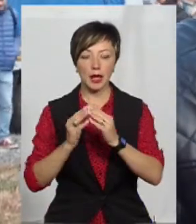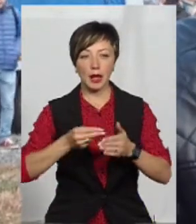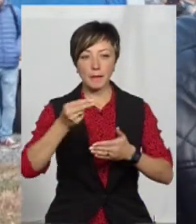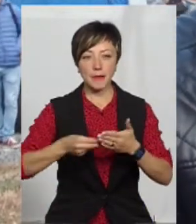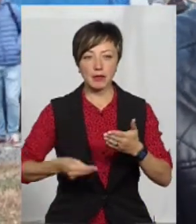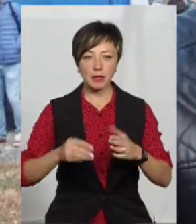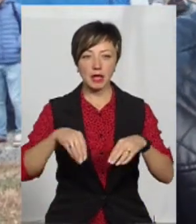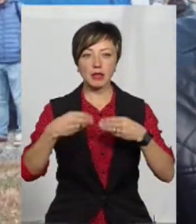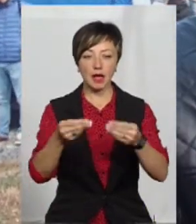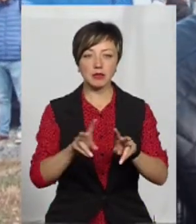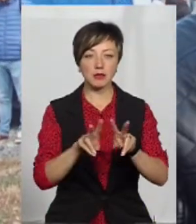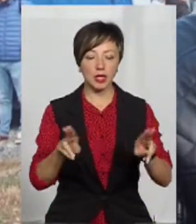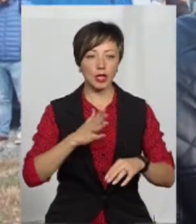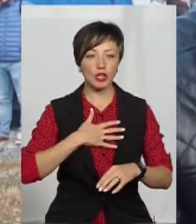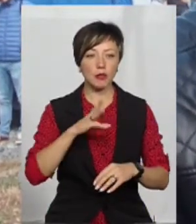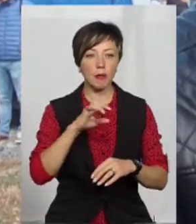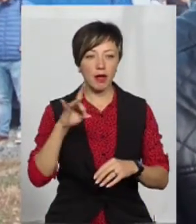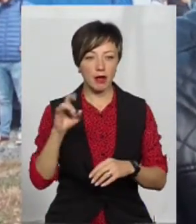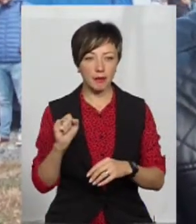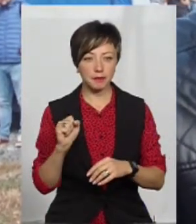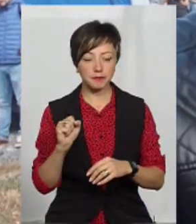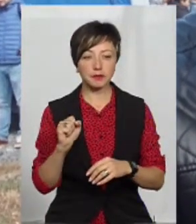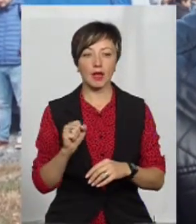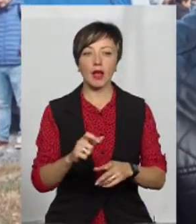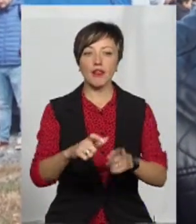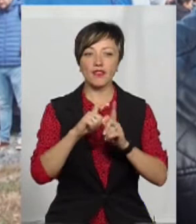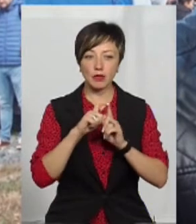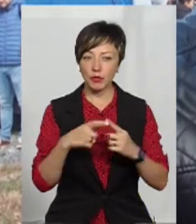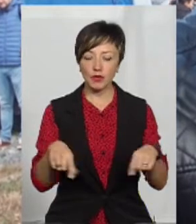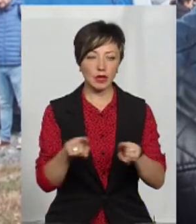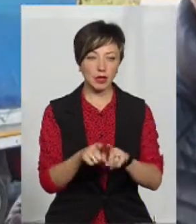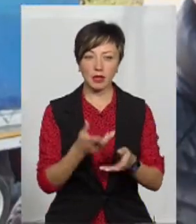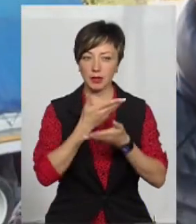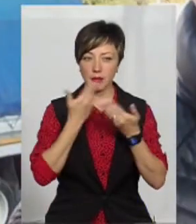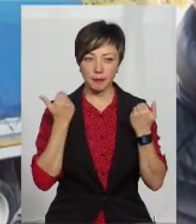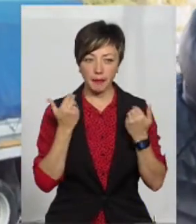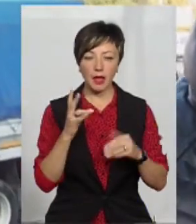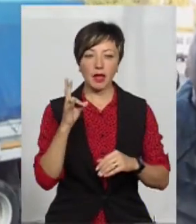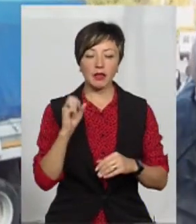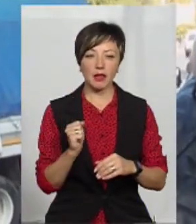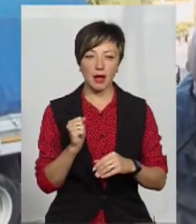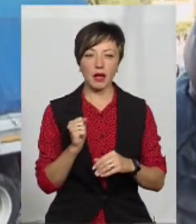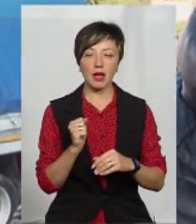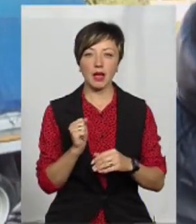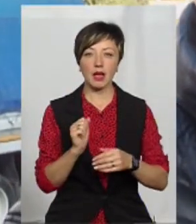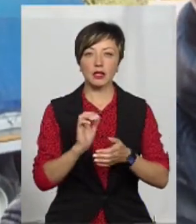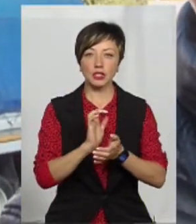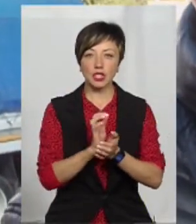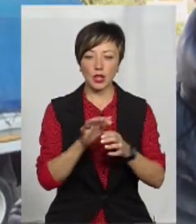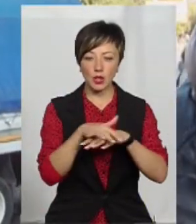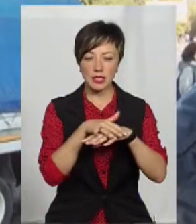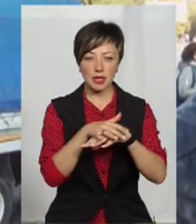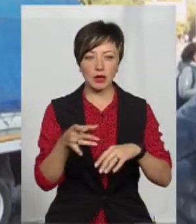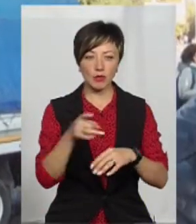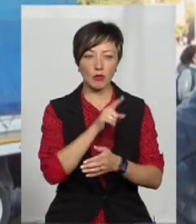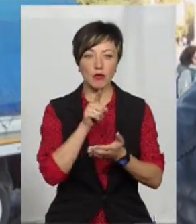були надані так само для нашого мера, але відповіді від нього ми не почули. На щільно заселеному мікрорайоні